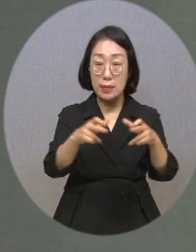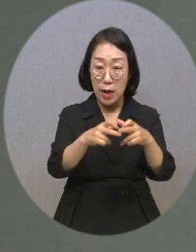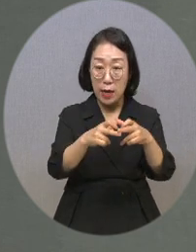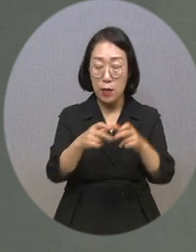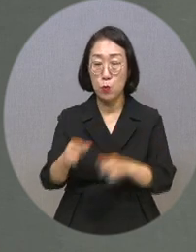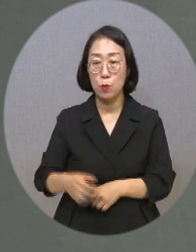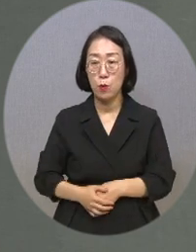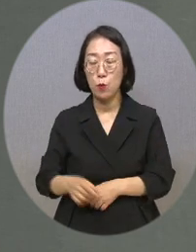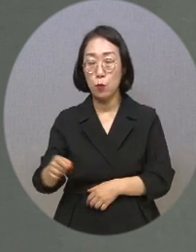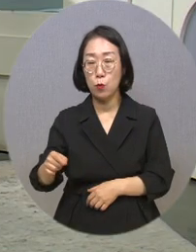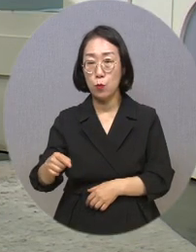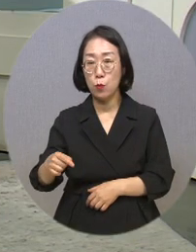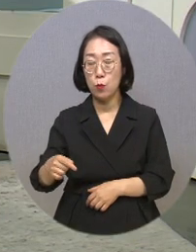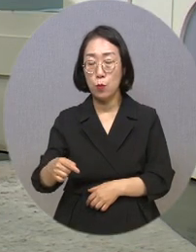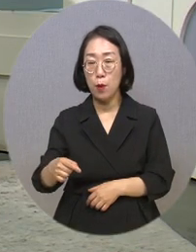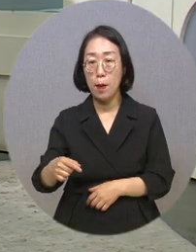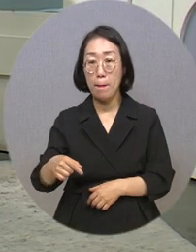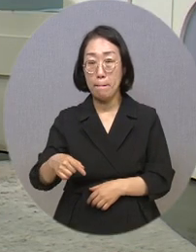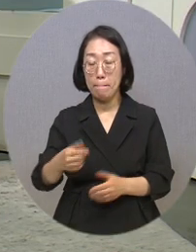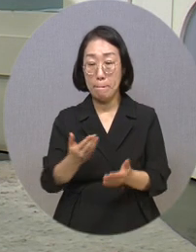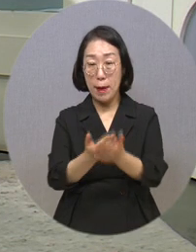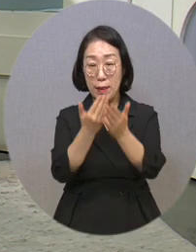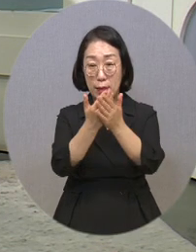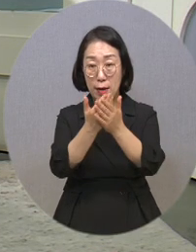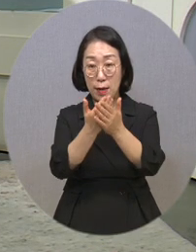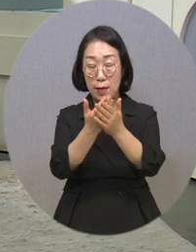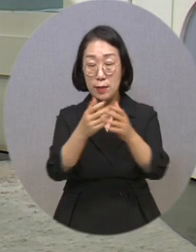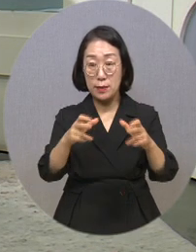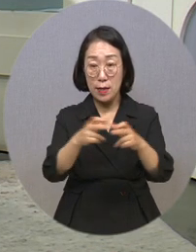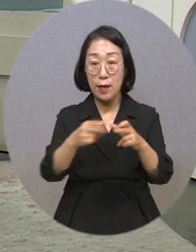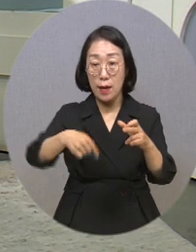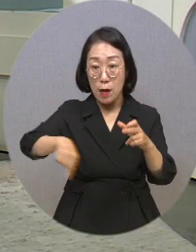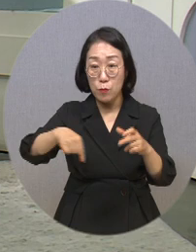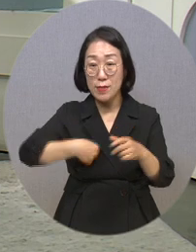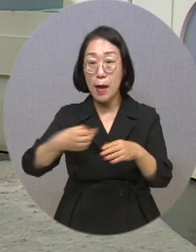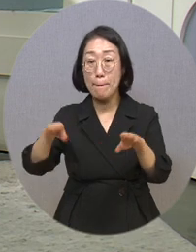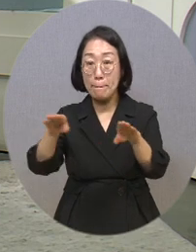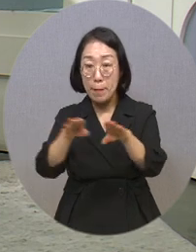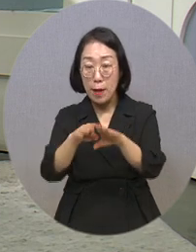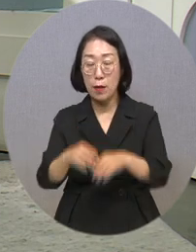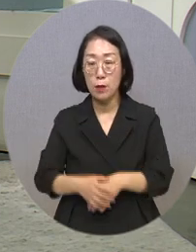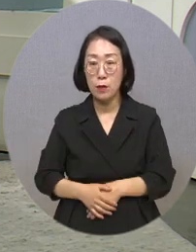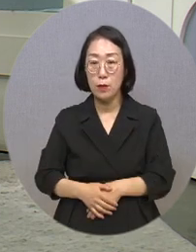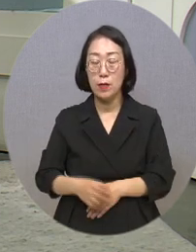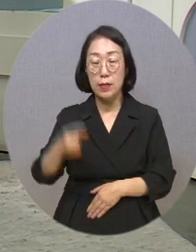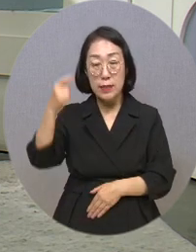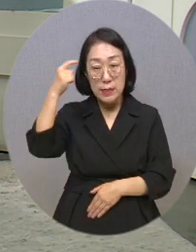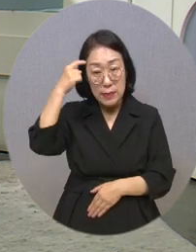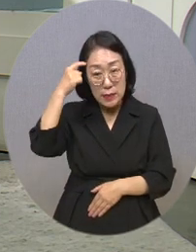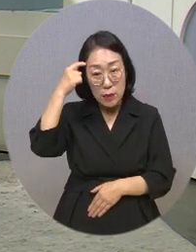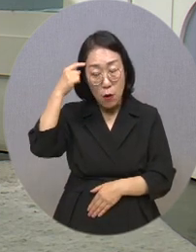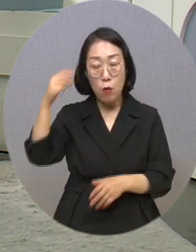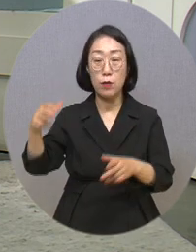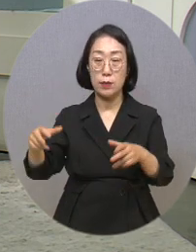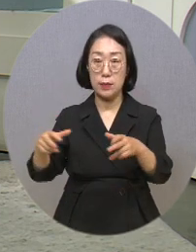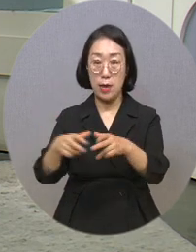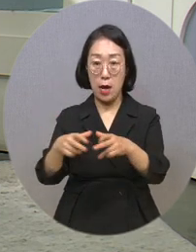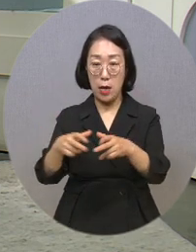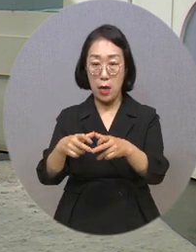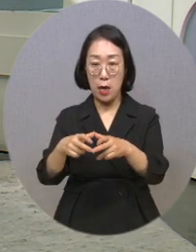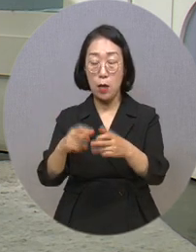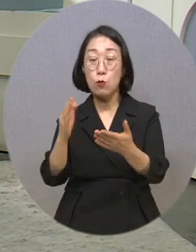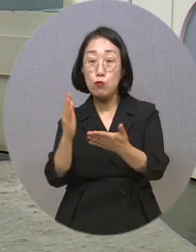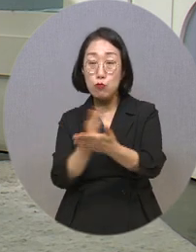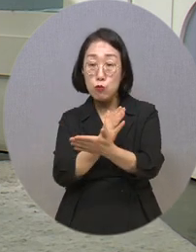되고 발달 장애인 가운데 자폐증이 있고 또 지적 장애인 있고 이렇게 구분이